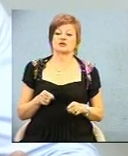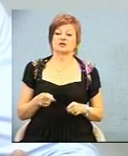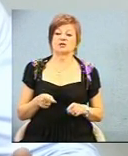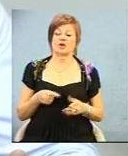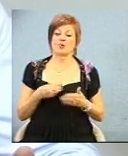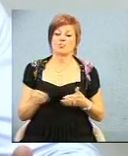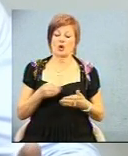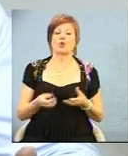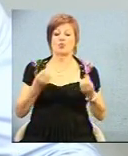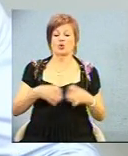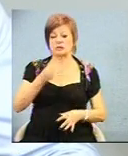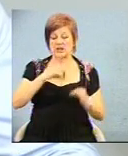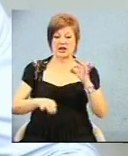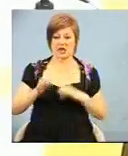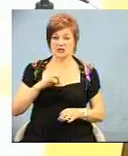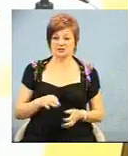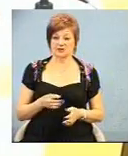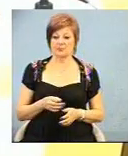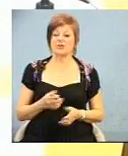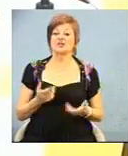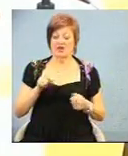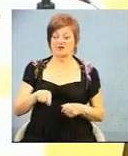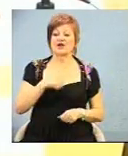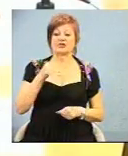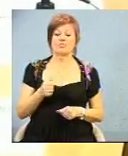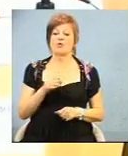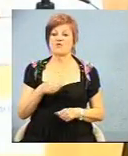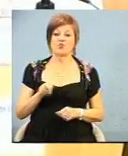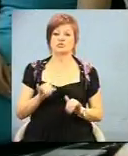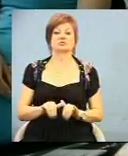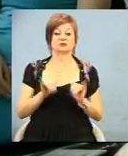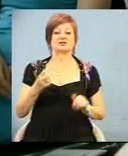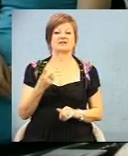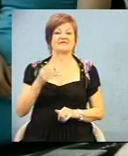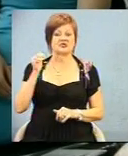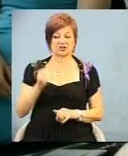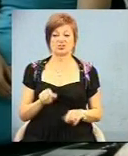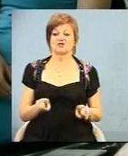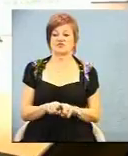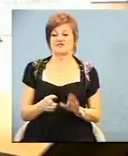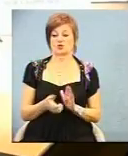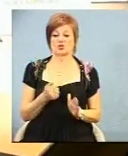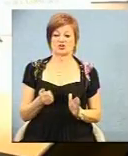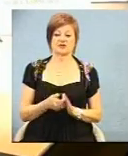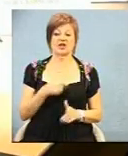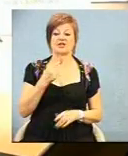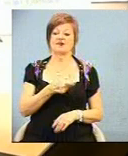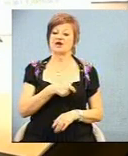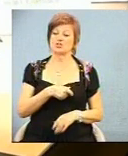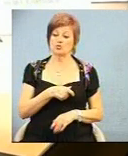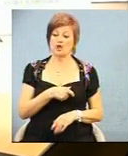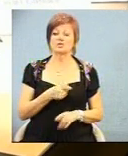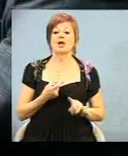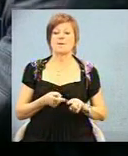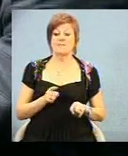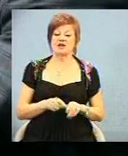периодическую покупку просто таблеток, лекарств элементарно. Хоча цьогоріч фонд зріс на 200 тисяч, його все одно не вистачає, кажуть народні обранці. Тож